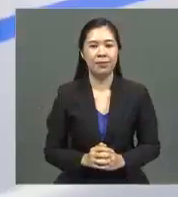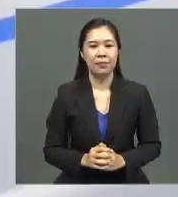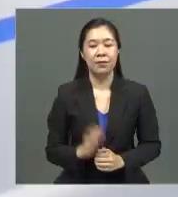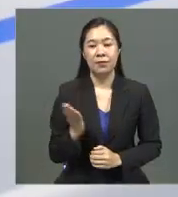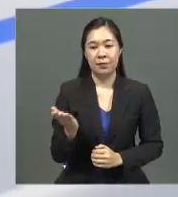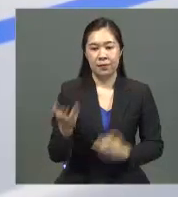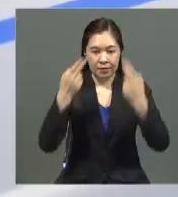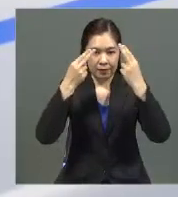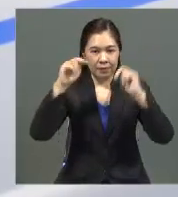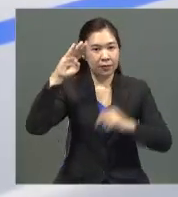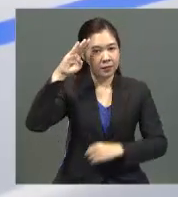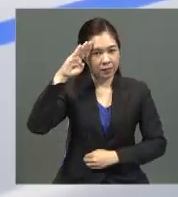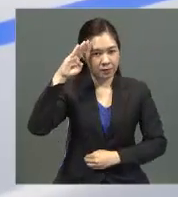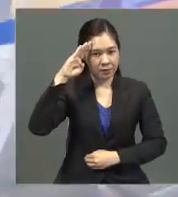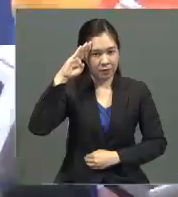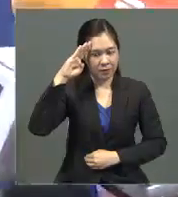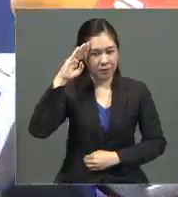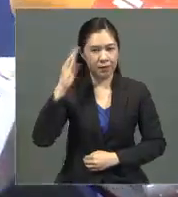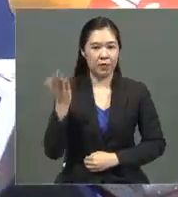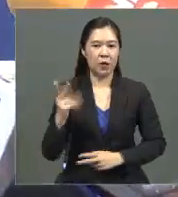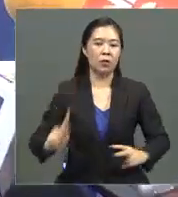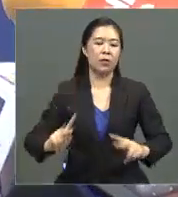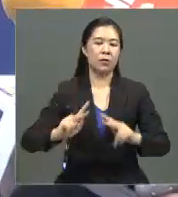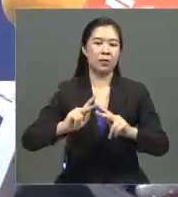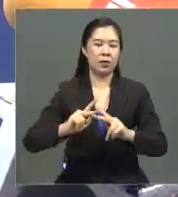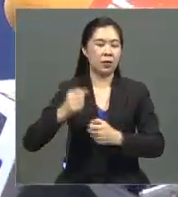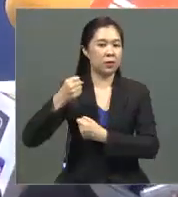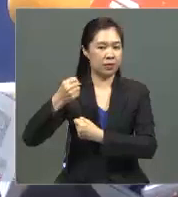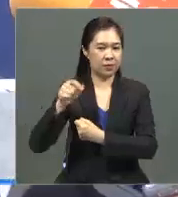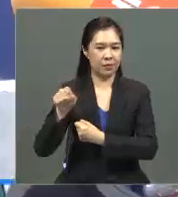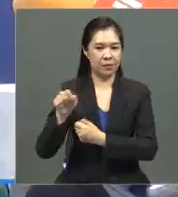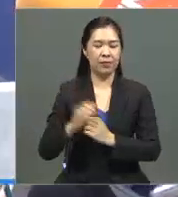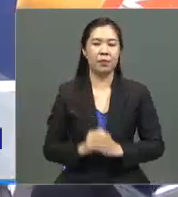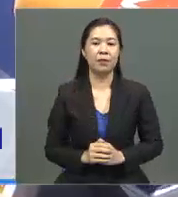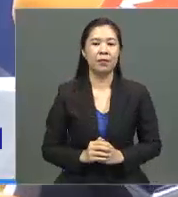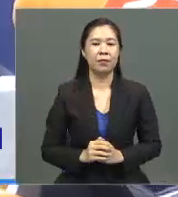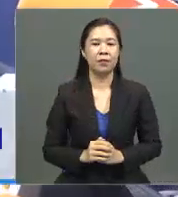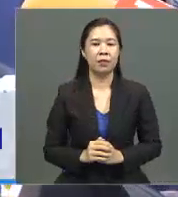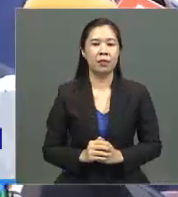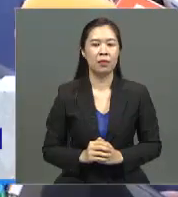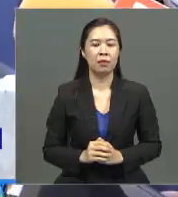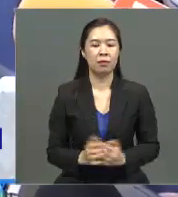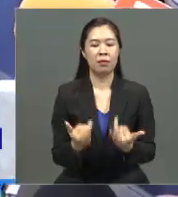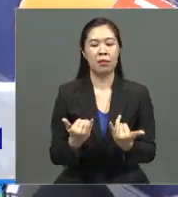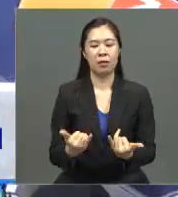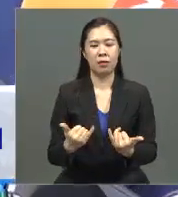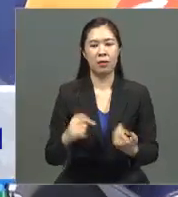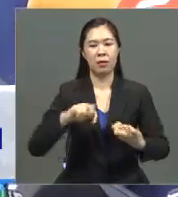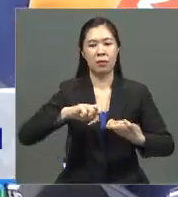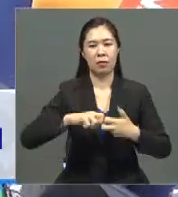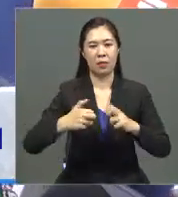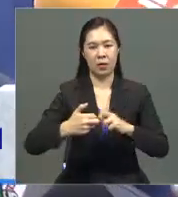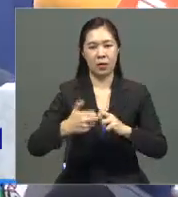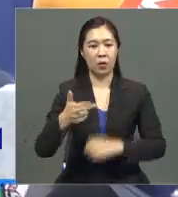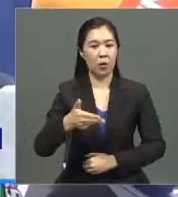พลเอกประยุทธ์จันทร์โอชานายกรัฐมนตรีและรัฐมนตรีว่าการกระทรวงกลาโหมก็กล่าวถึงเหตุที่มีการยิงกันภายในหลังการชุม